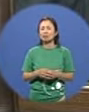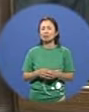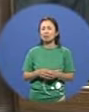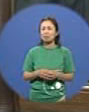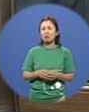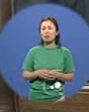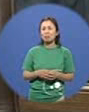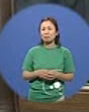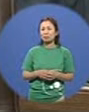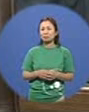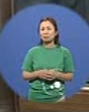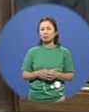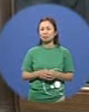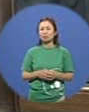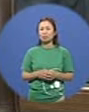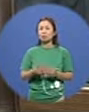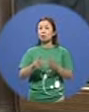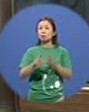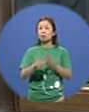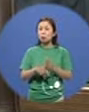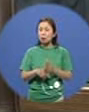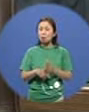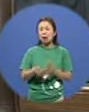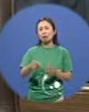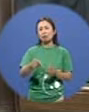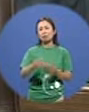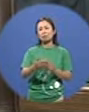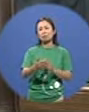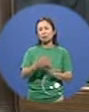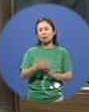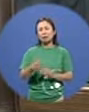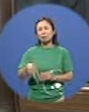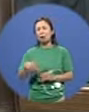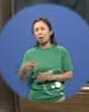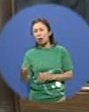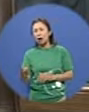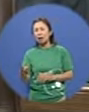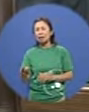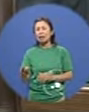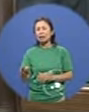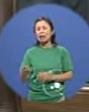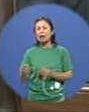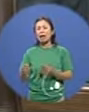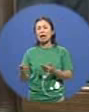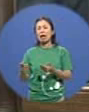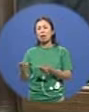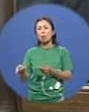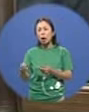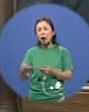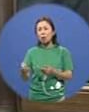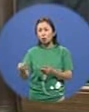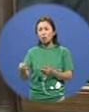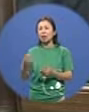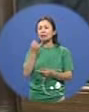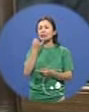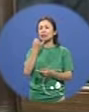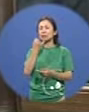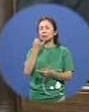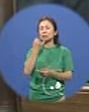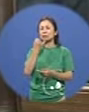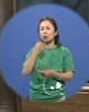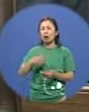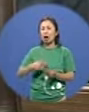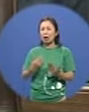んですと言われたのそれまその時は次のことを考えてじゃああそこダメだったからここでいいんだということを